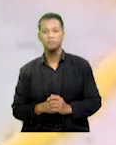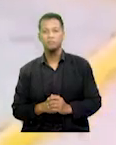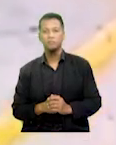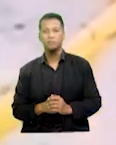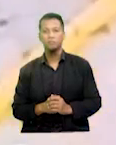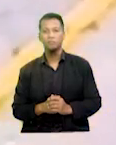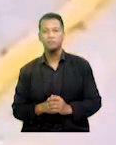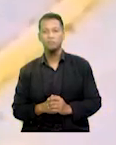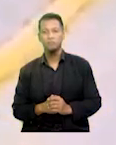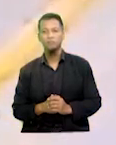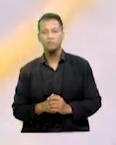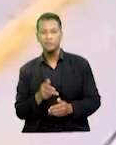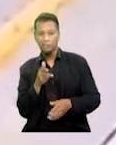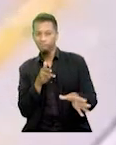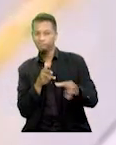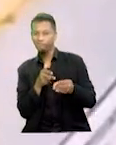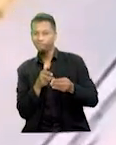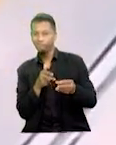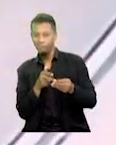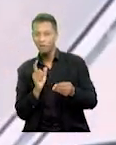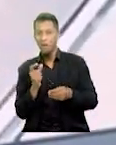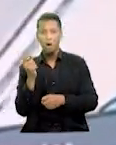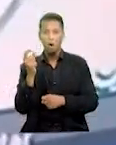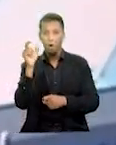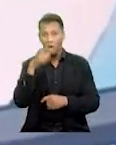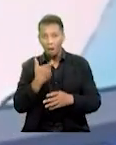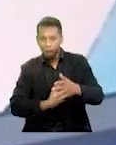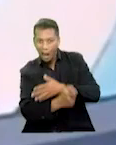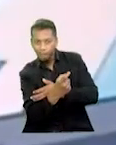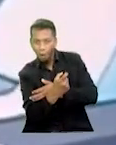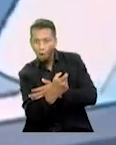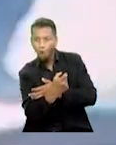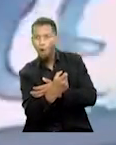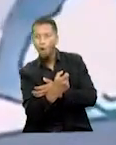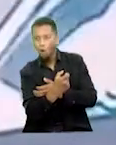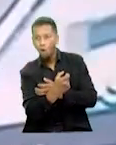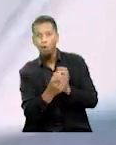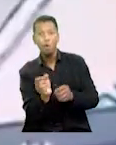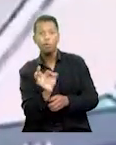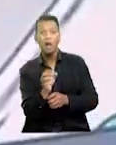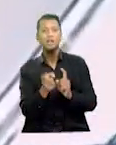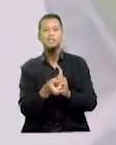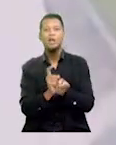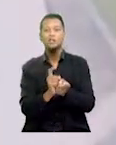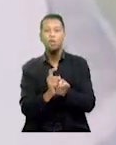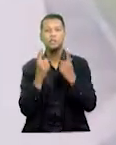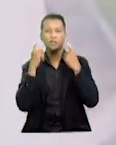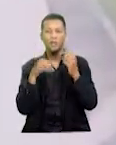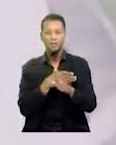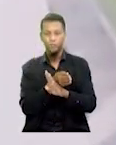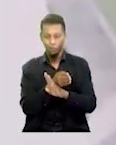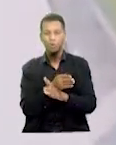Dari kamera CCTV ini, pelaku perampokan masuk ke minimarket di Desa Pulungan, Sedati, Sidoarjo, Jawa Timur. Kedua pelaku